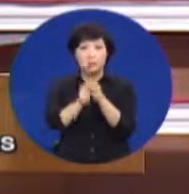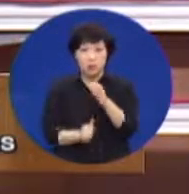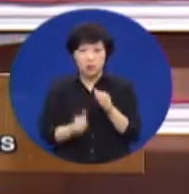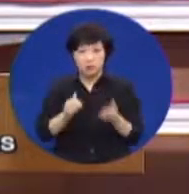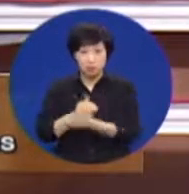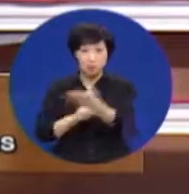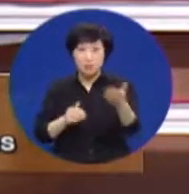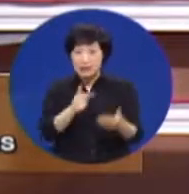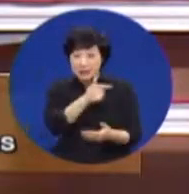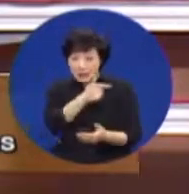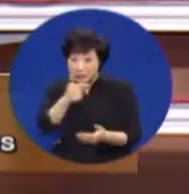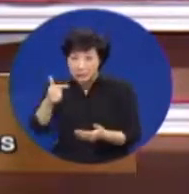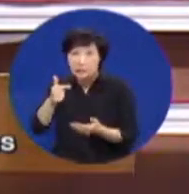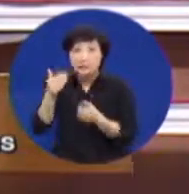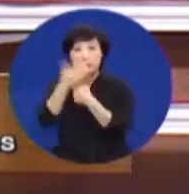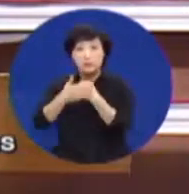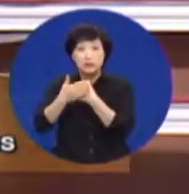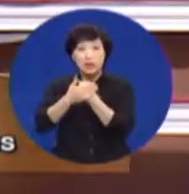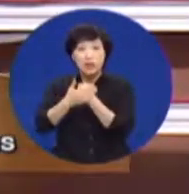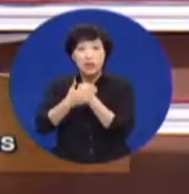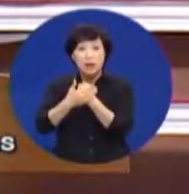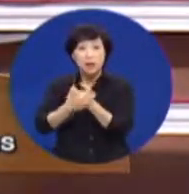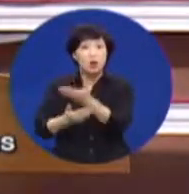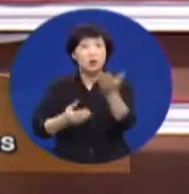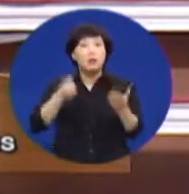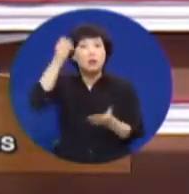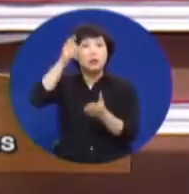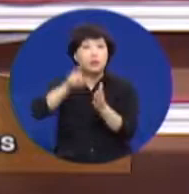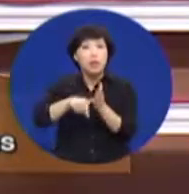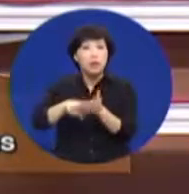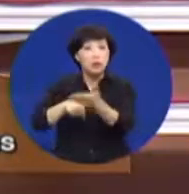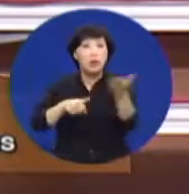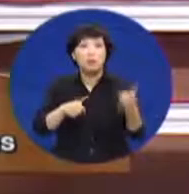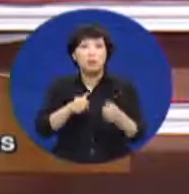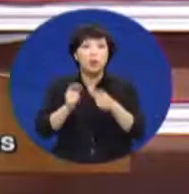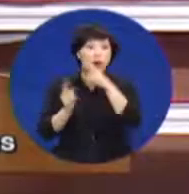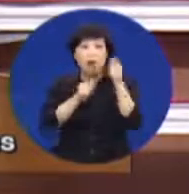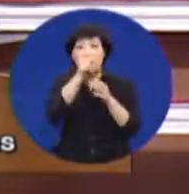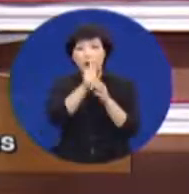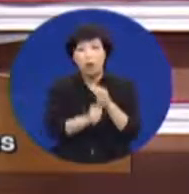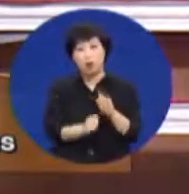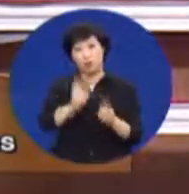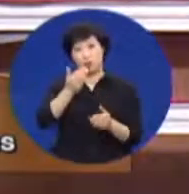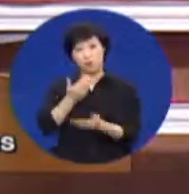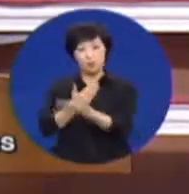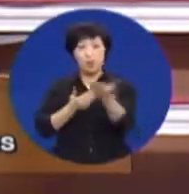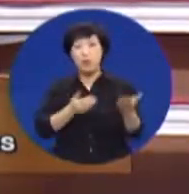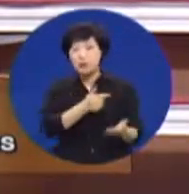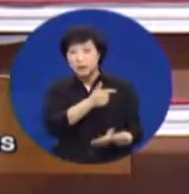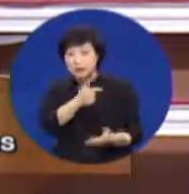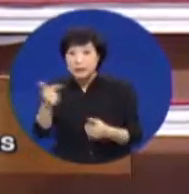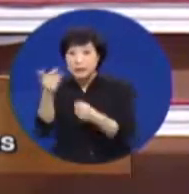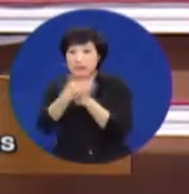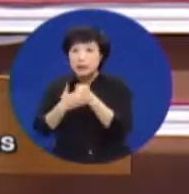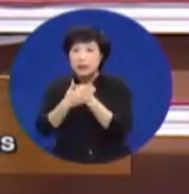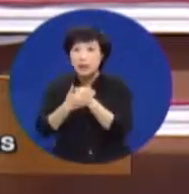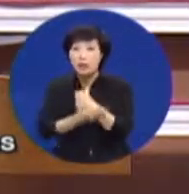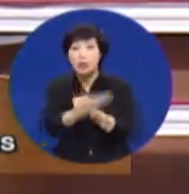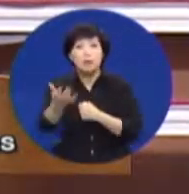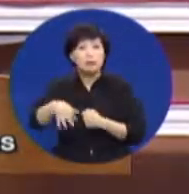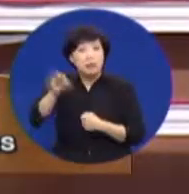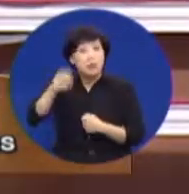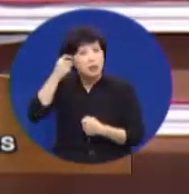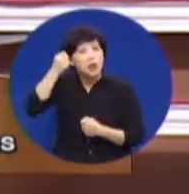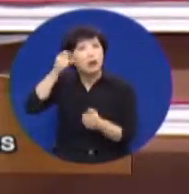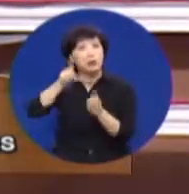이 큰 은혜를 잊을 때, 이 큰 은혜를 무시할